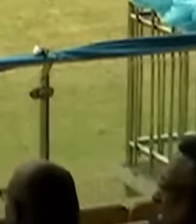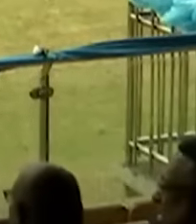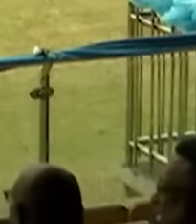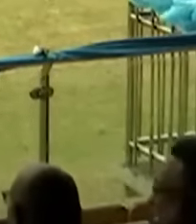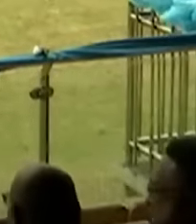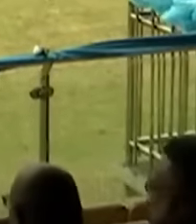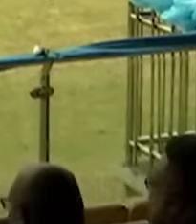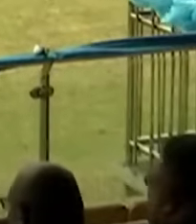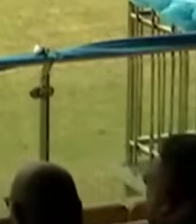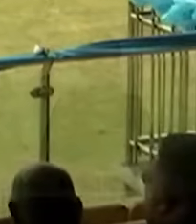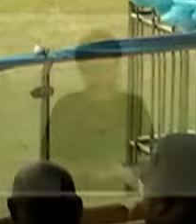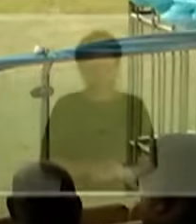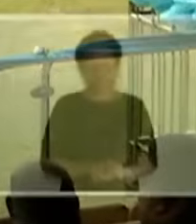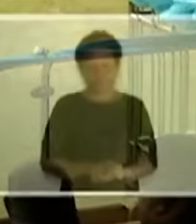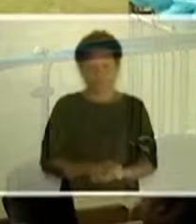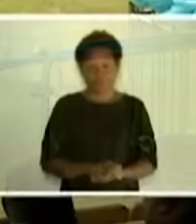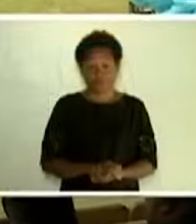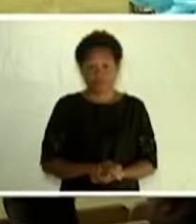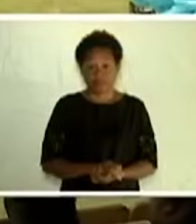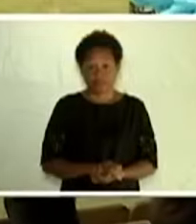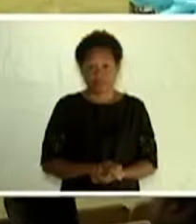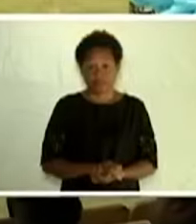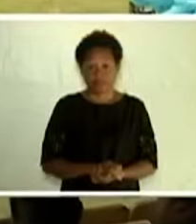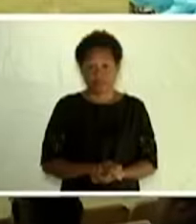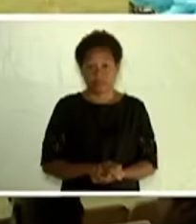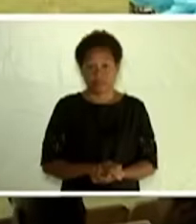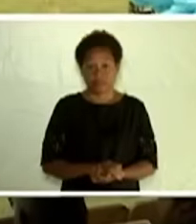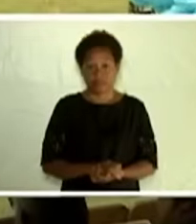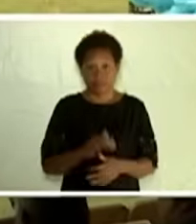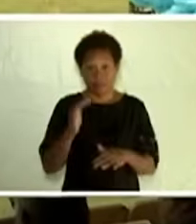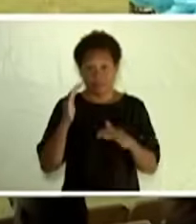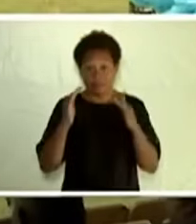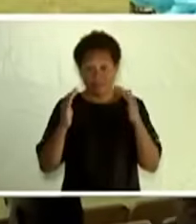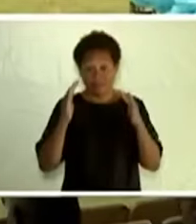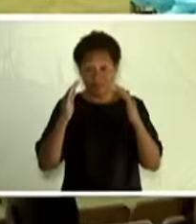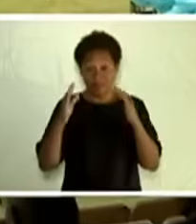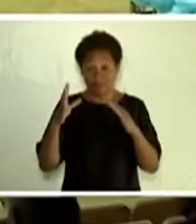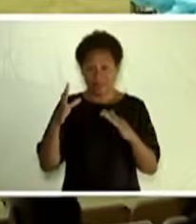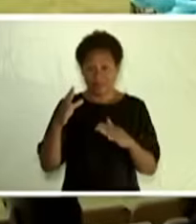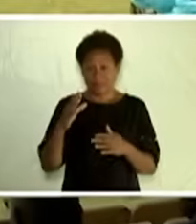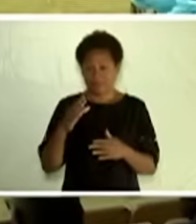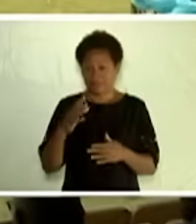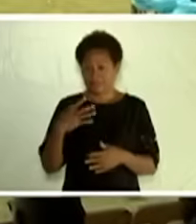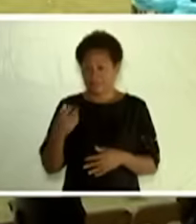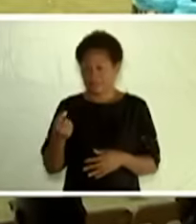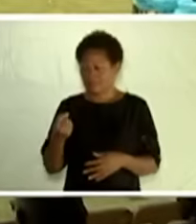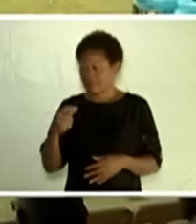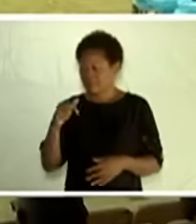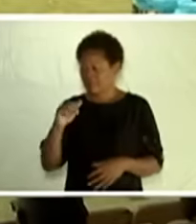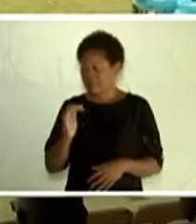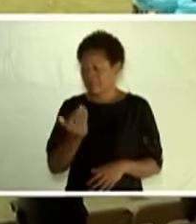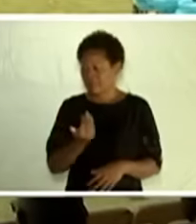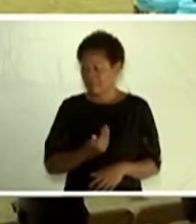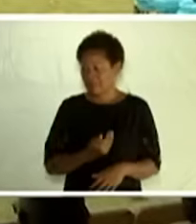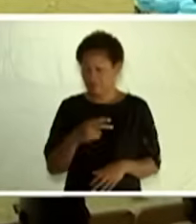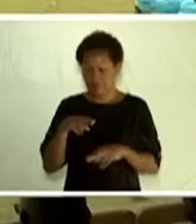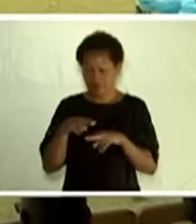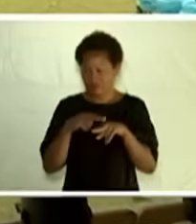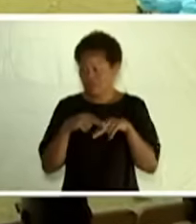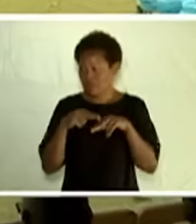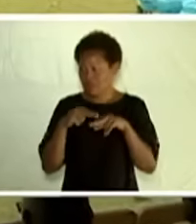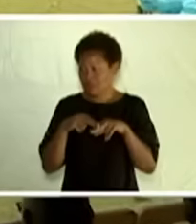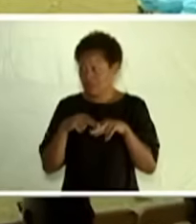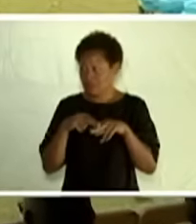थैंक यू जेरंडीन मी संबुला विना का वेरी गुड मॉर्निंग आपका स्वागत है आप जहाँ भी हैं फिजी में